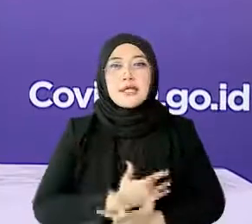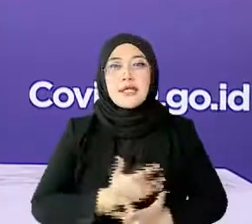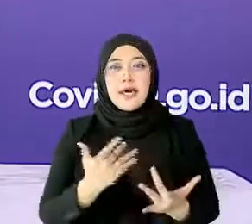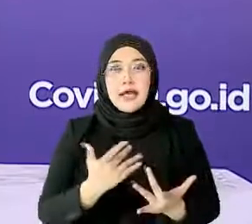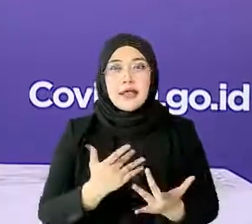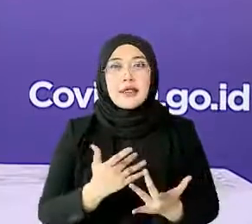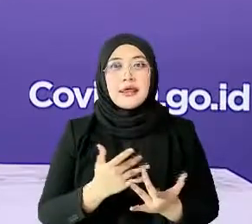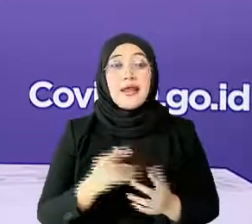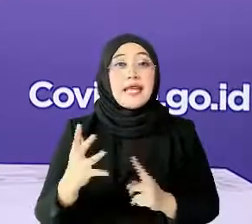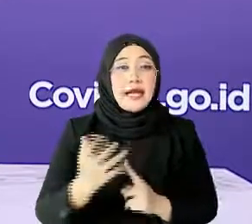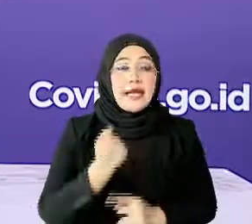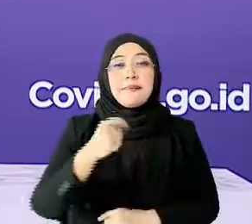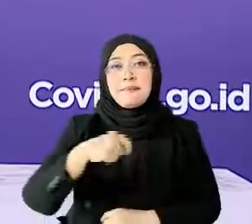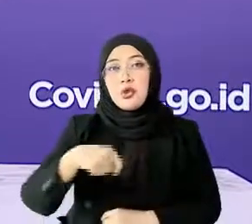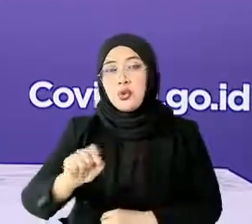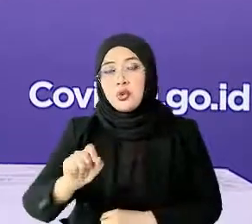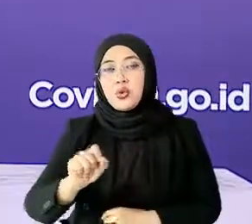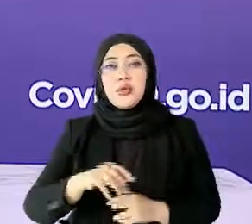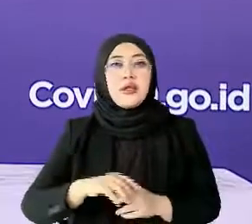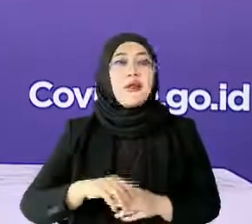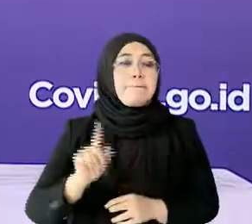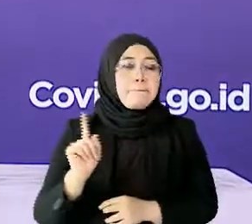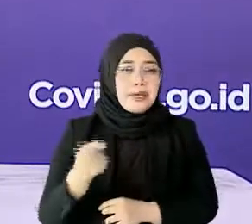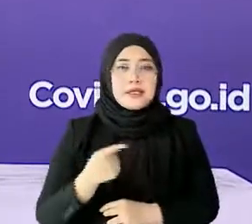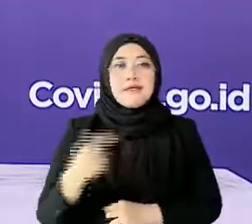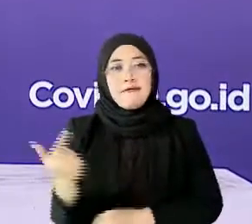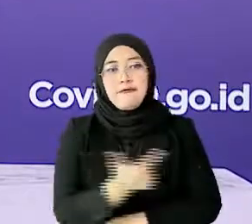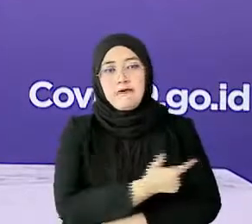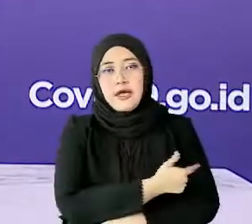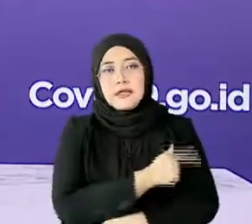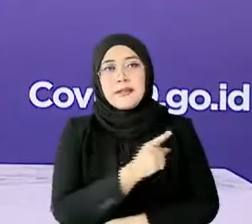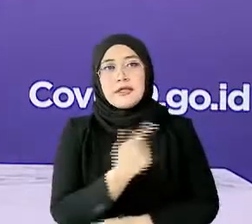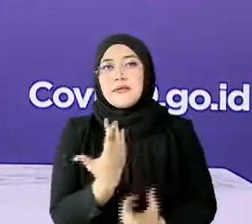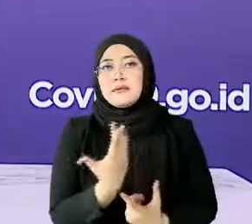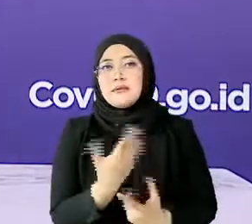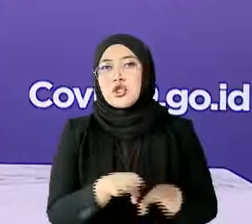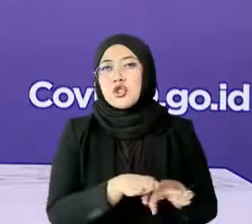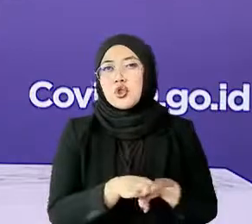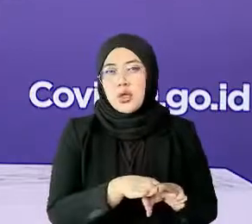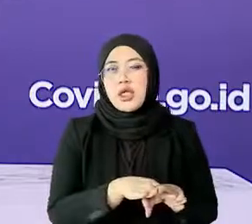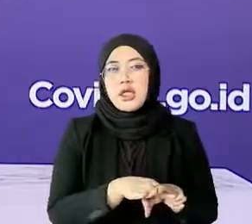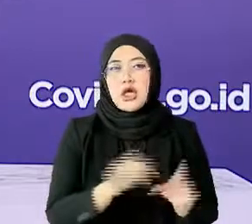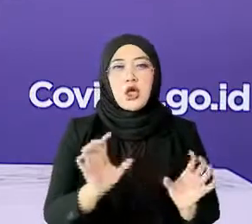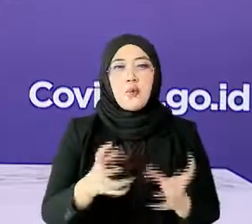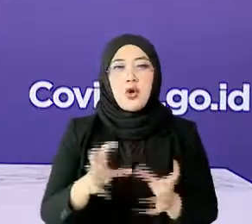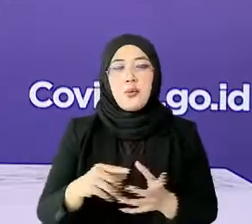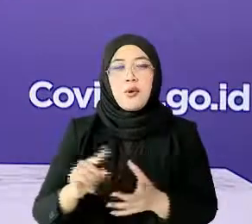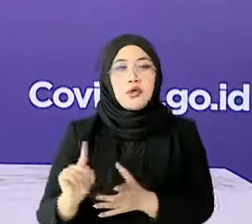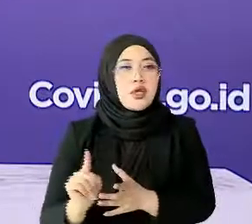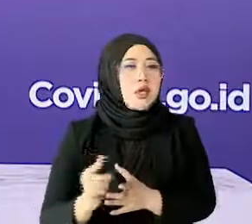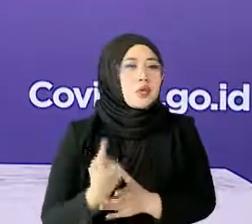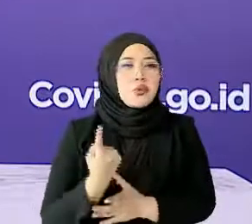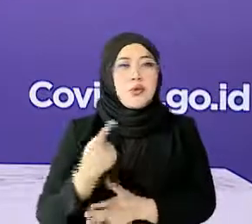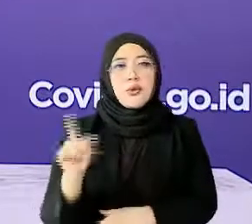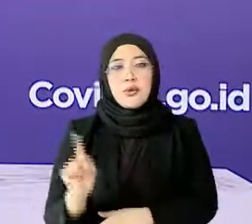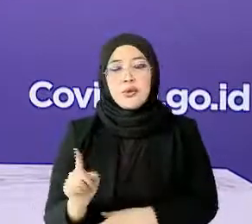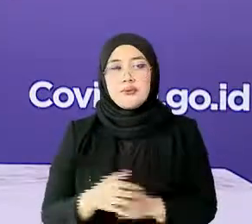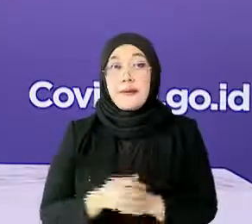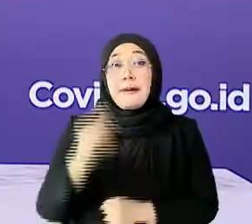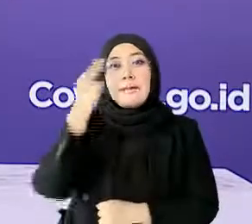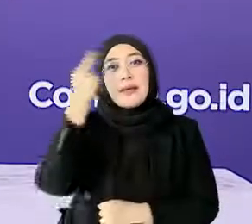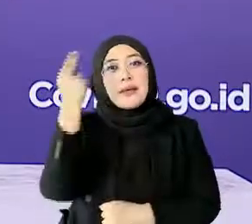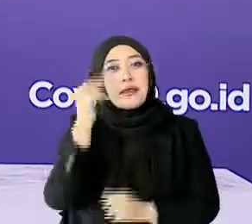masyarakat yang menjadi target pemerintah dan pasti akan kita vaksinasi sesuai dengan prioritas kelompok-kelompok tersebut dan